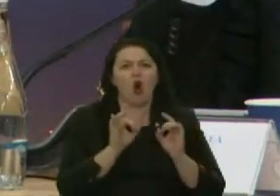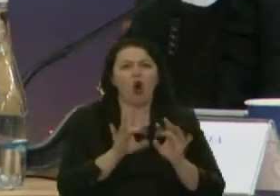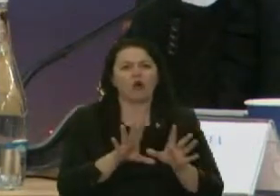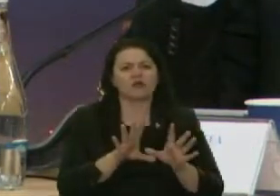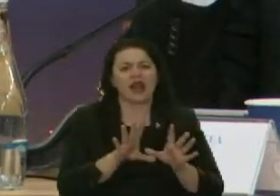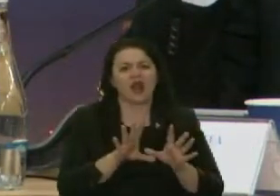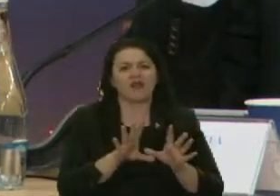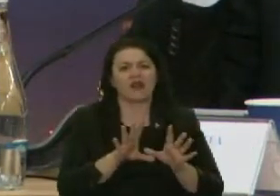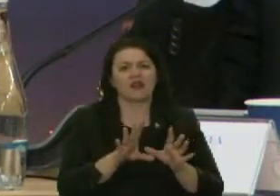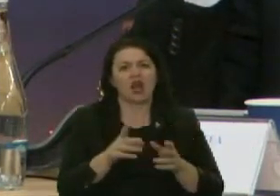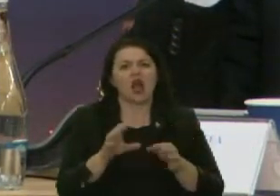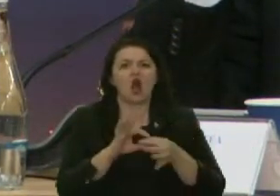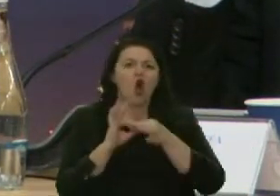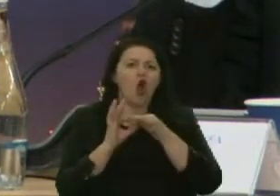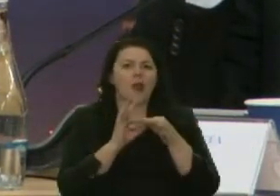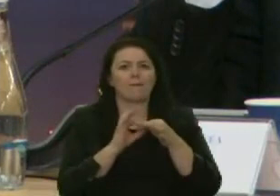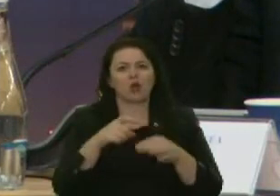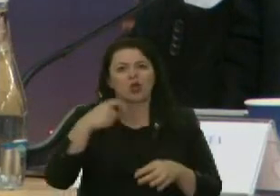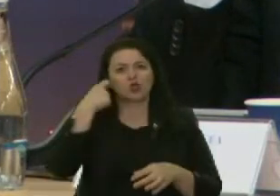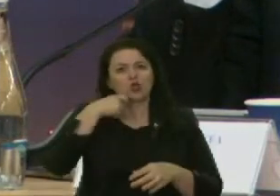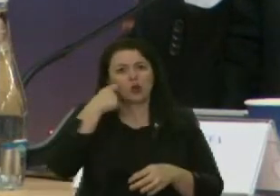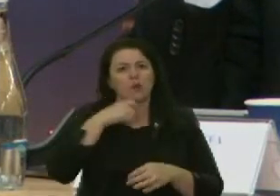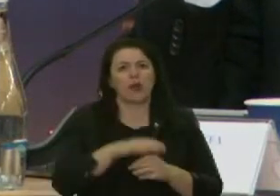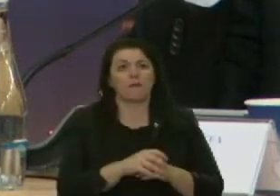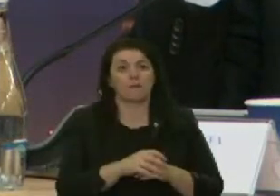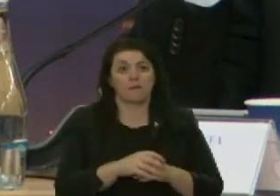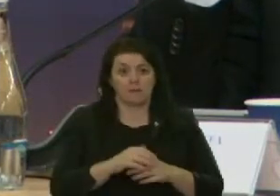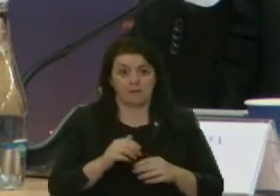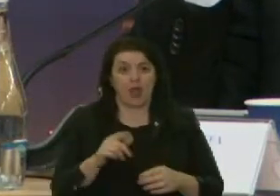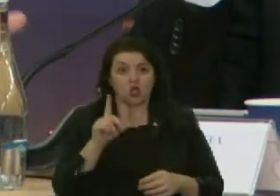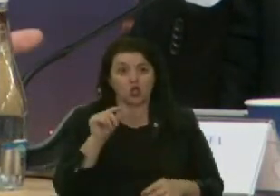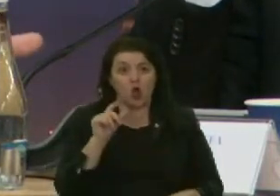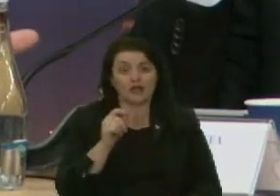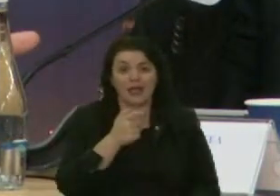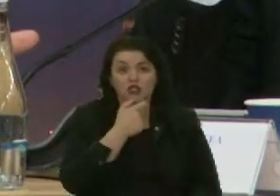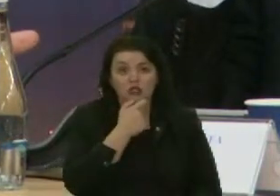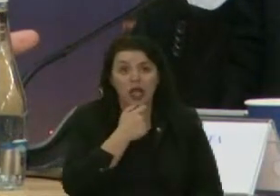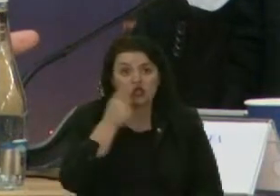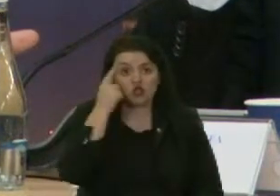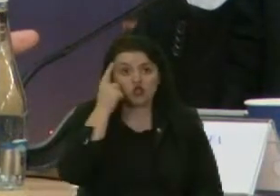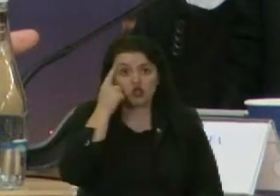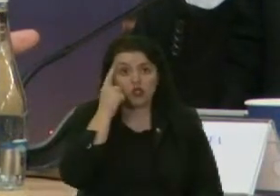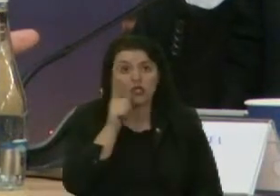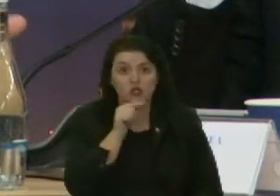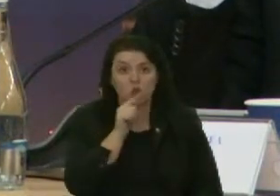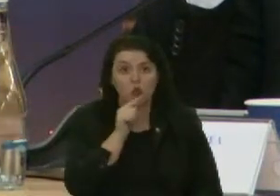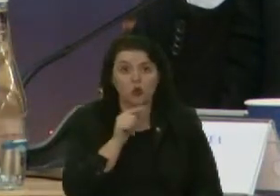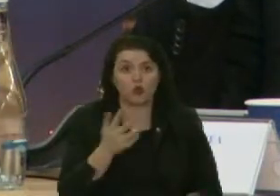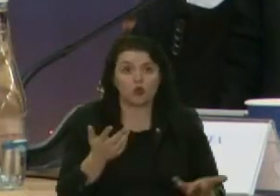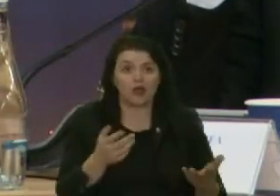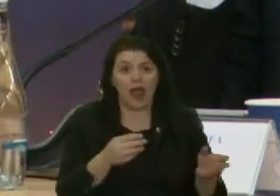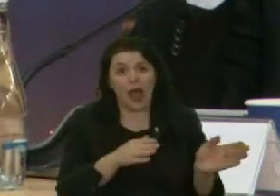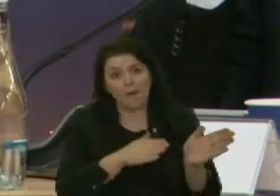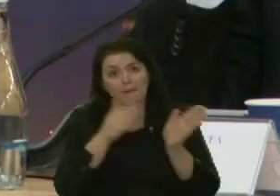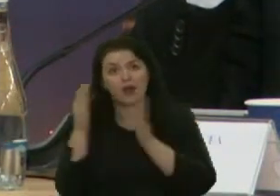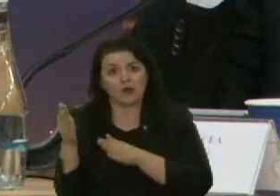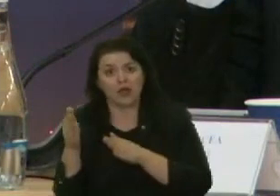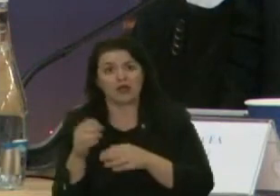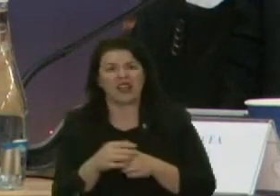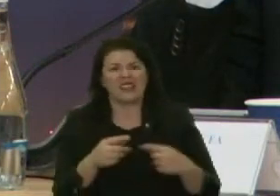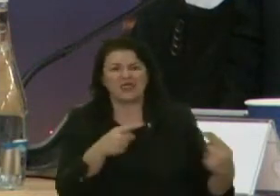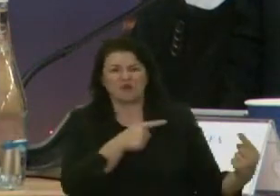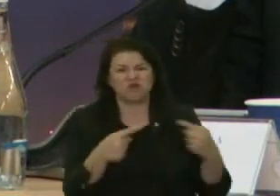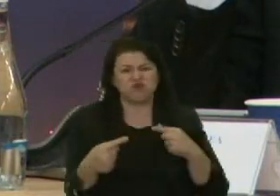în creația de colaborare din acest oraș m am chinuit în ultimii 20 de ani și știți De unde a plecat acest oraș de la învrăjbire de la